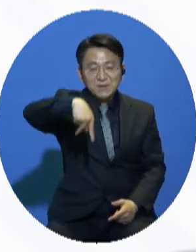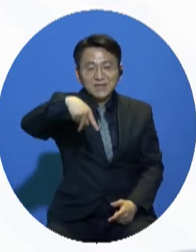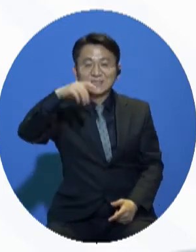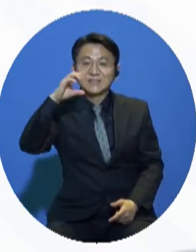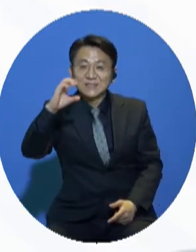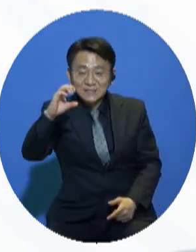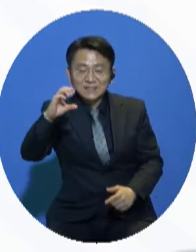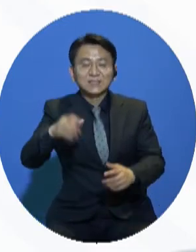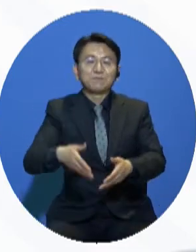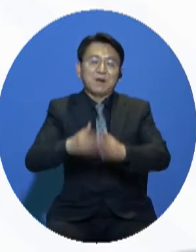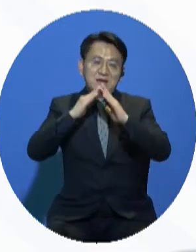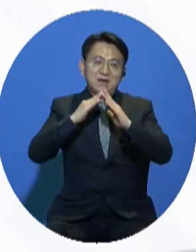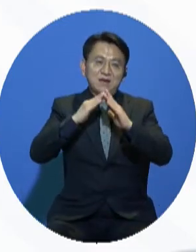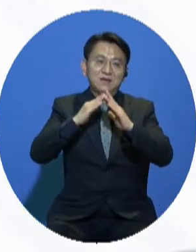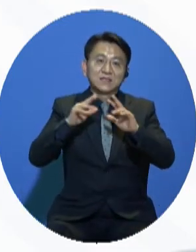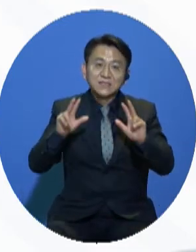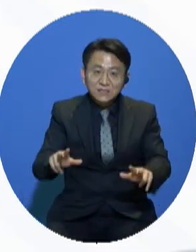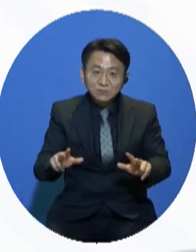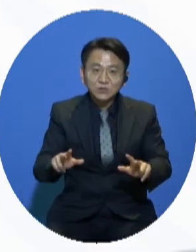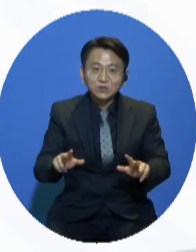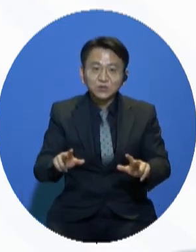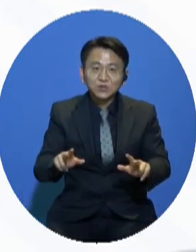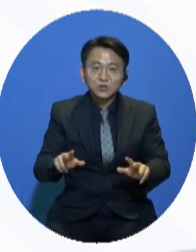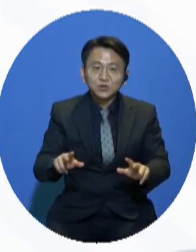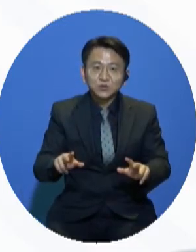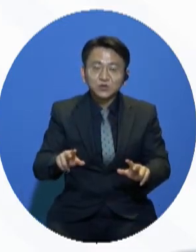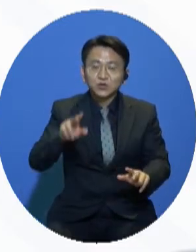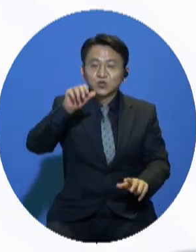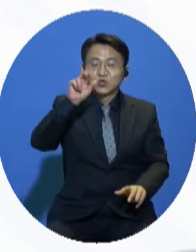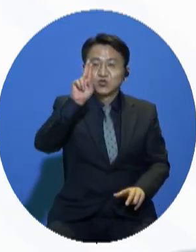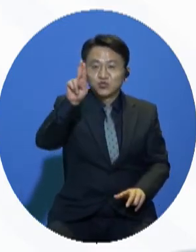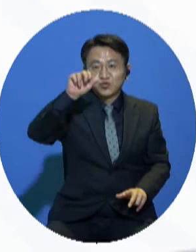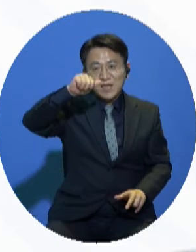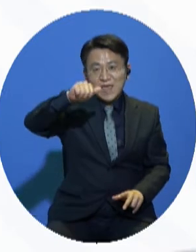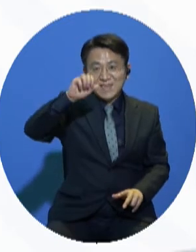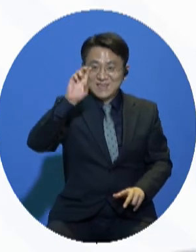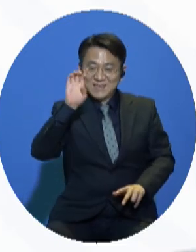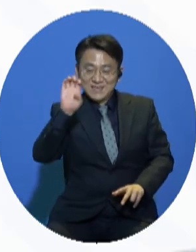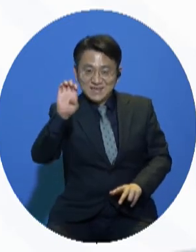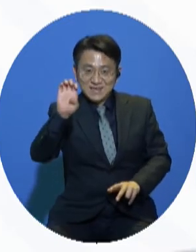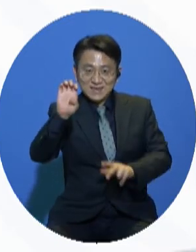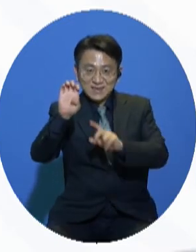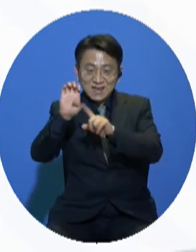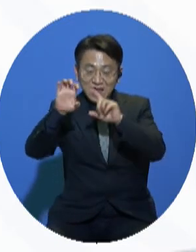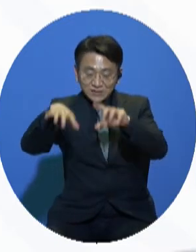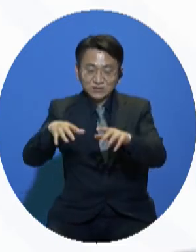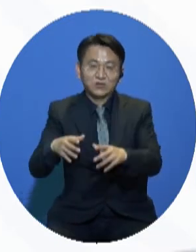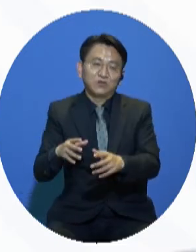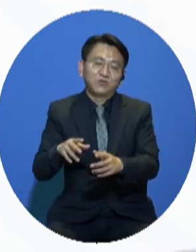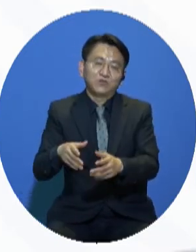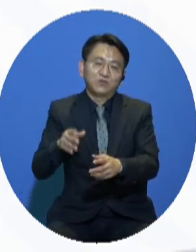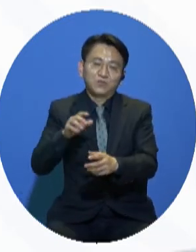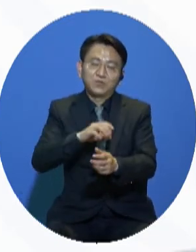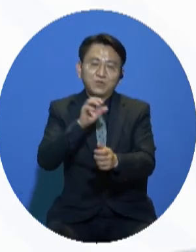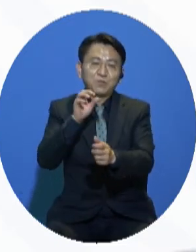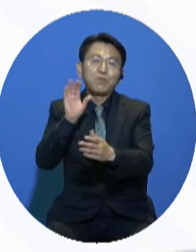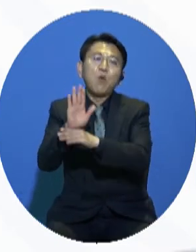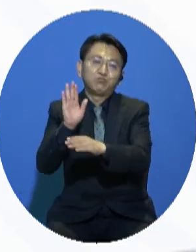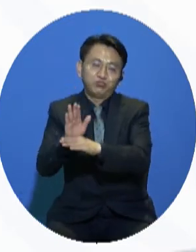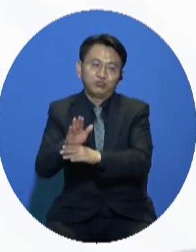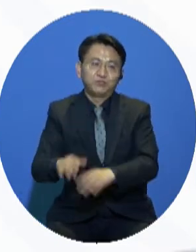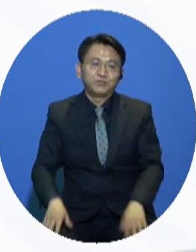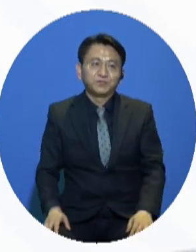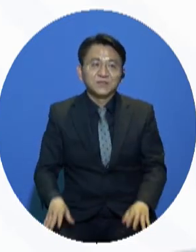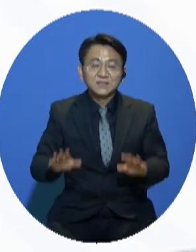설립이 되었습니다. 그리고 지금은 UAE 두바이 본부에서 각종 활동들을 전개를 하고 있습니다.